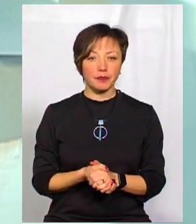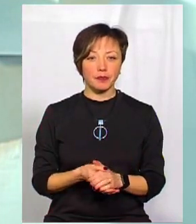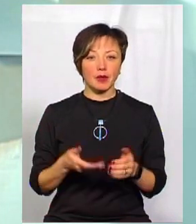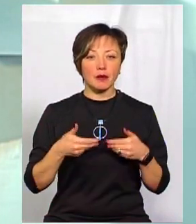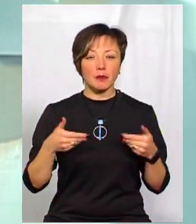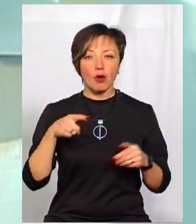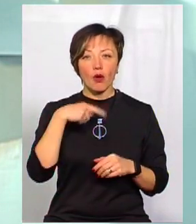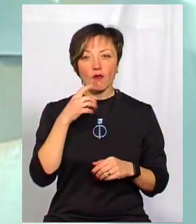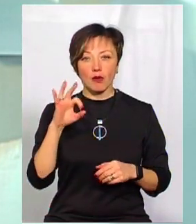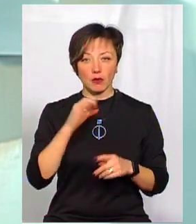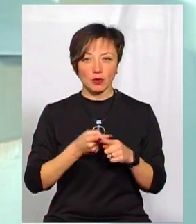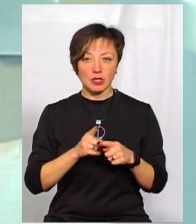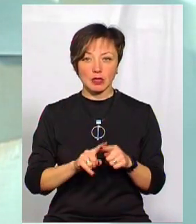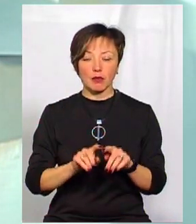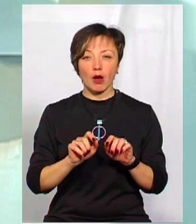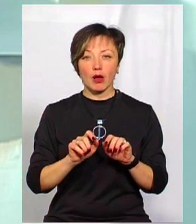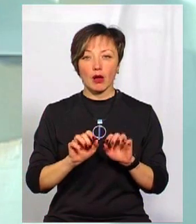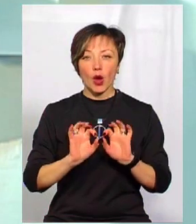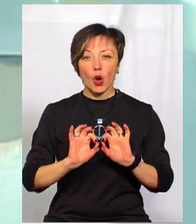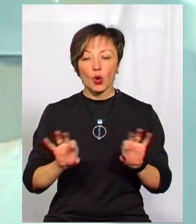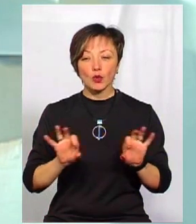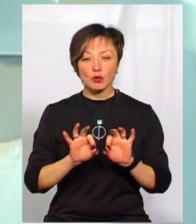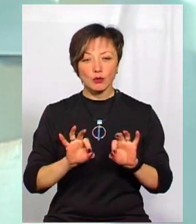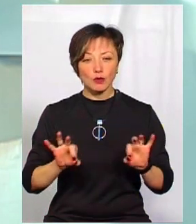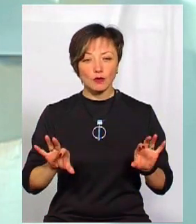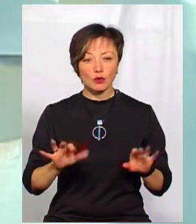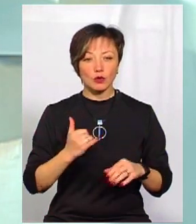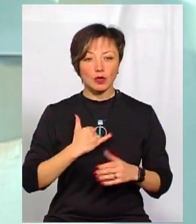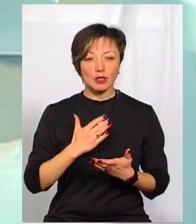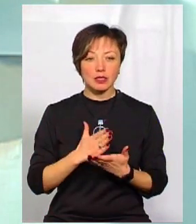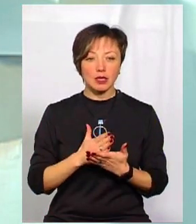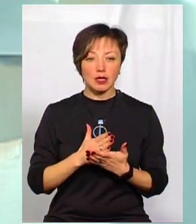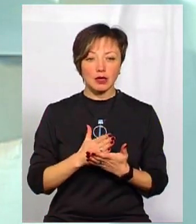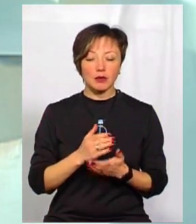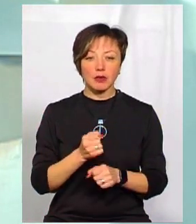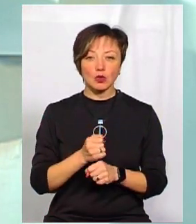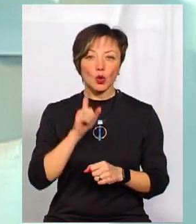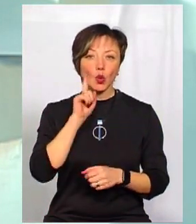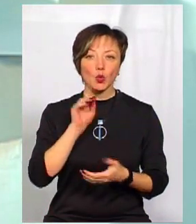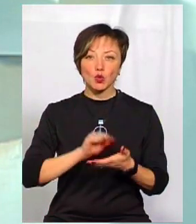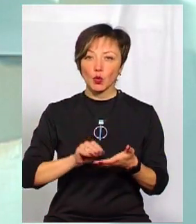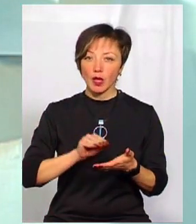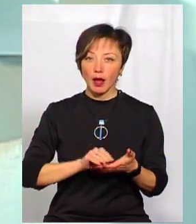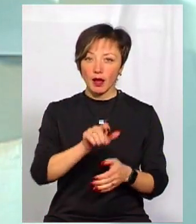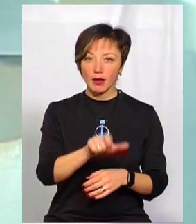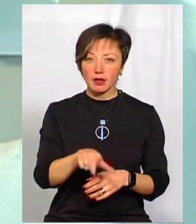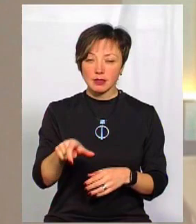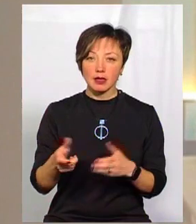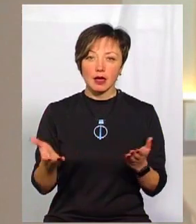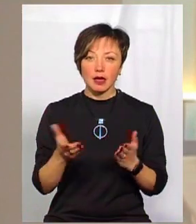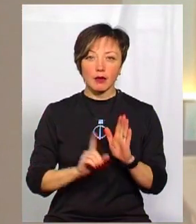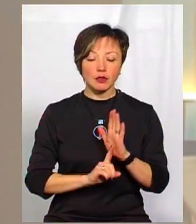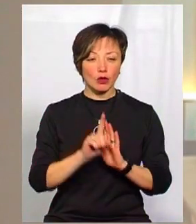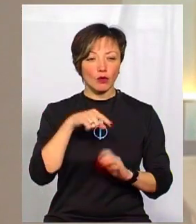Ми говоримо про це, ми розповсюджуємо. У нас є, працюють юні журналісти, які, як ми